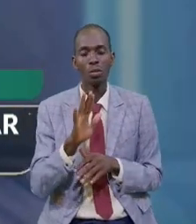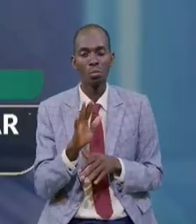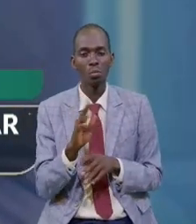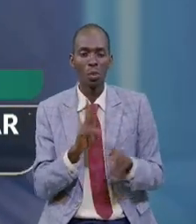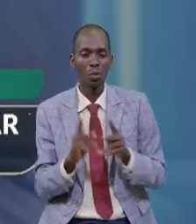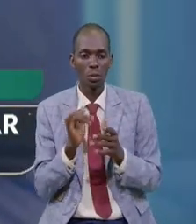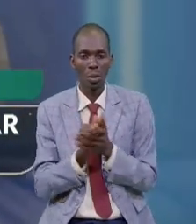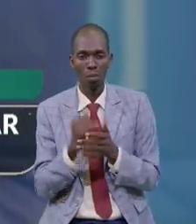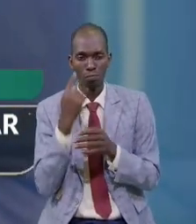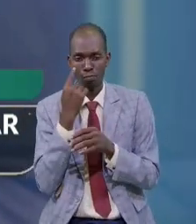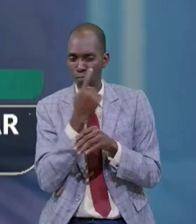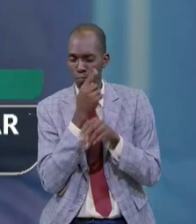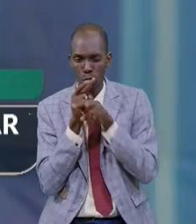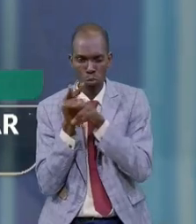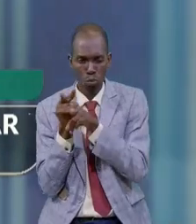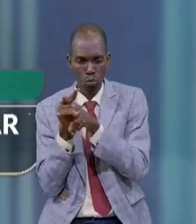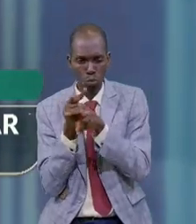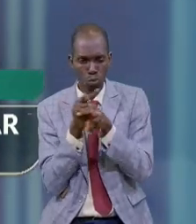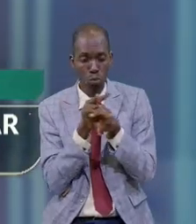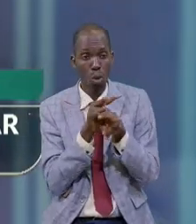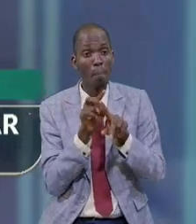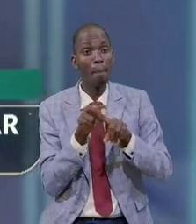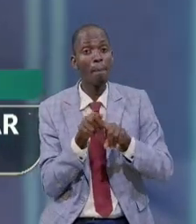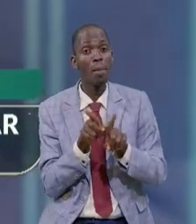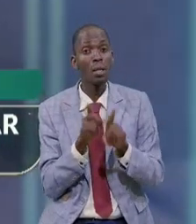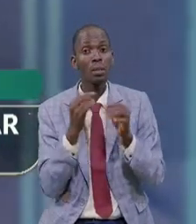ceuxl qui veille che toi mais